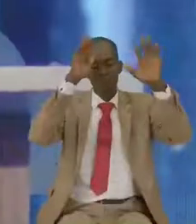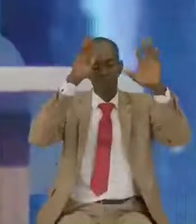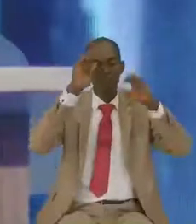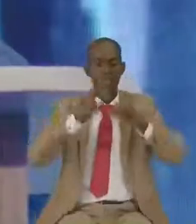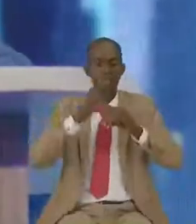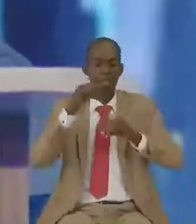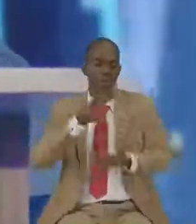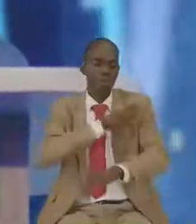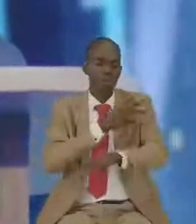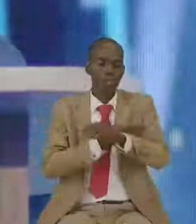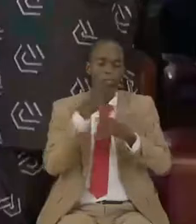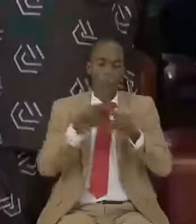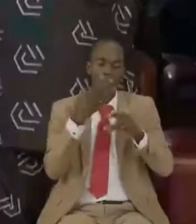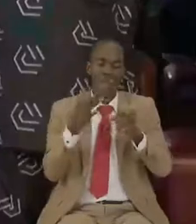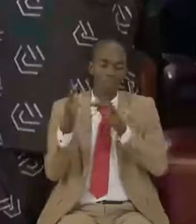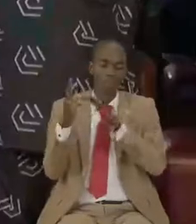Père,